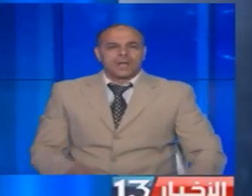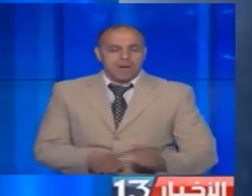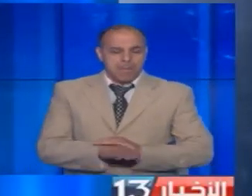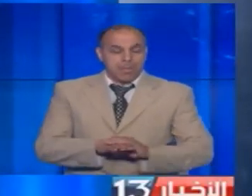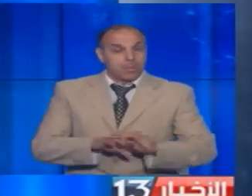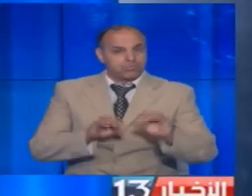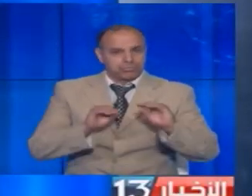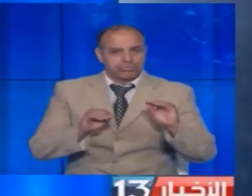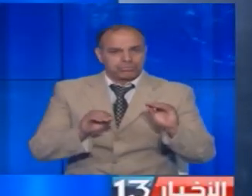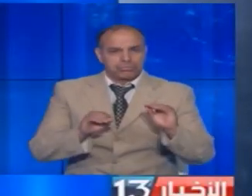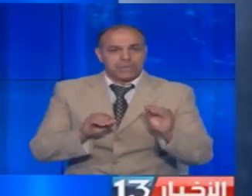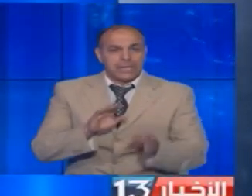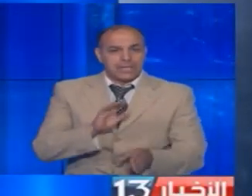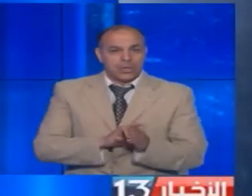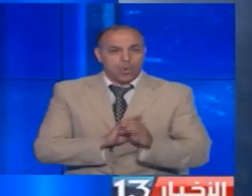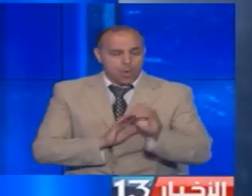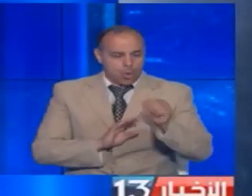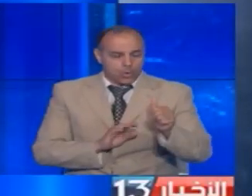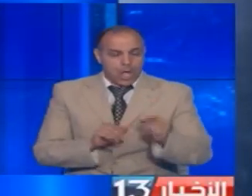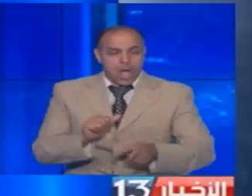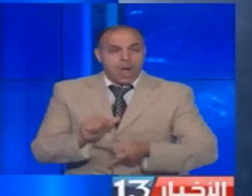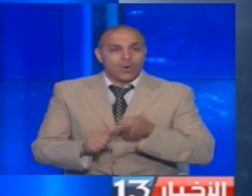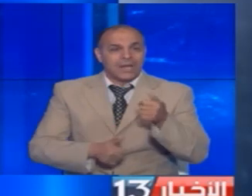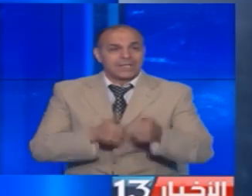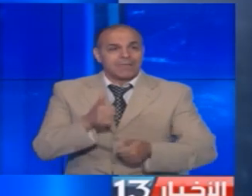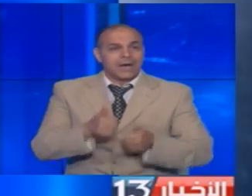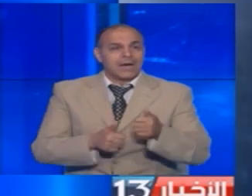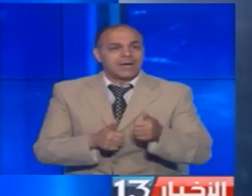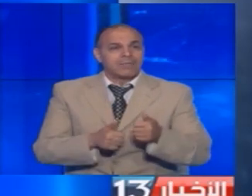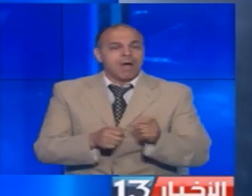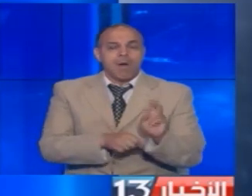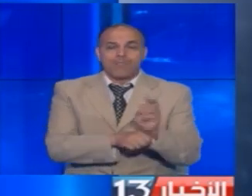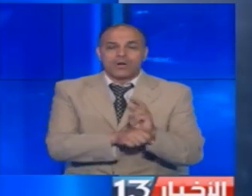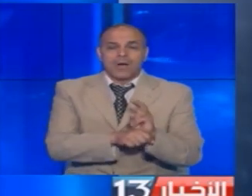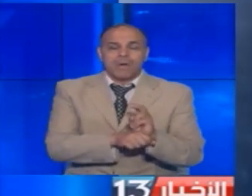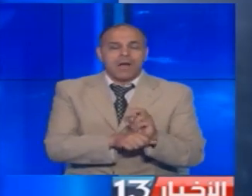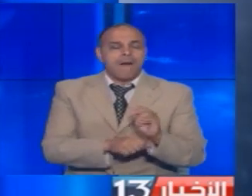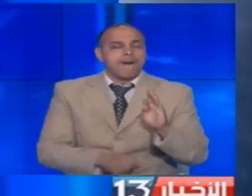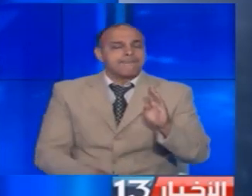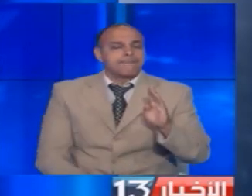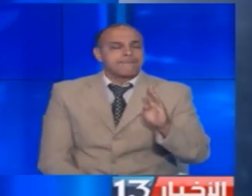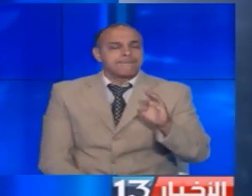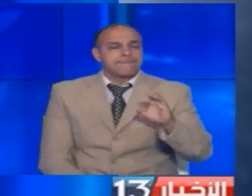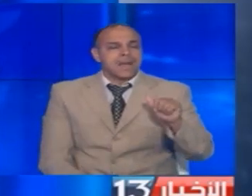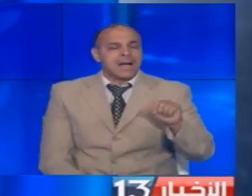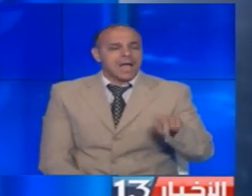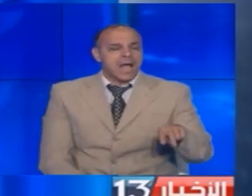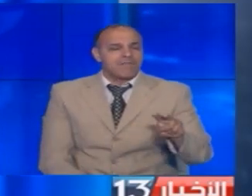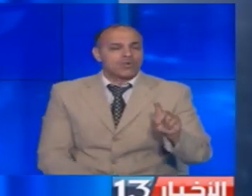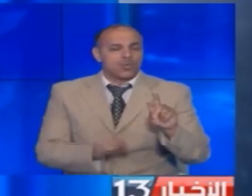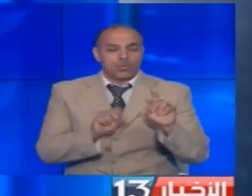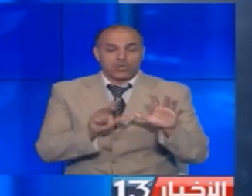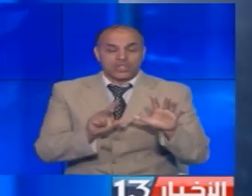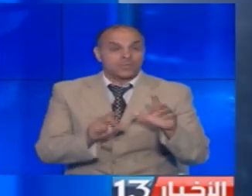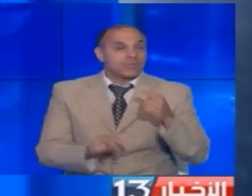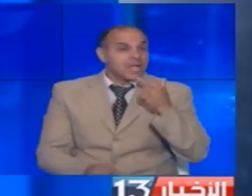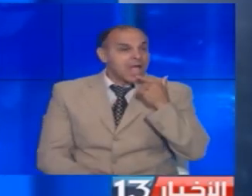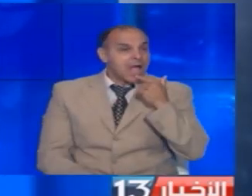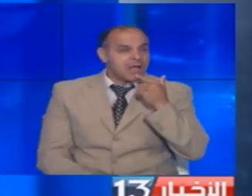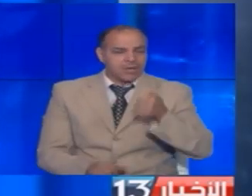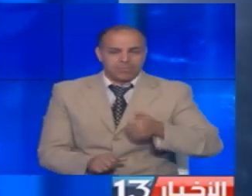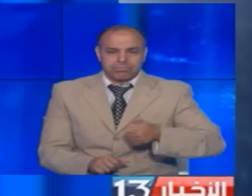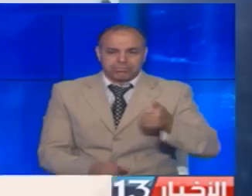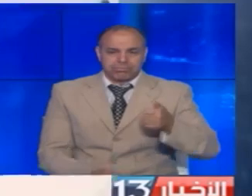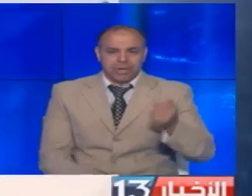في الشأن التربوي، تنطلق غدا أولى اختبارات دورة المراقبة لبكالوريا 18 و2000 والتي ترشح